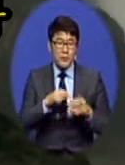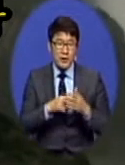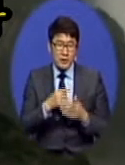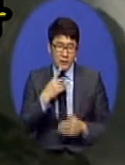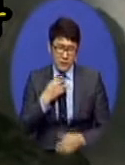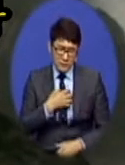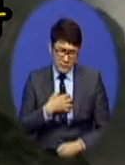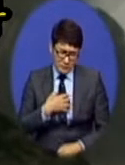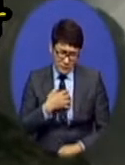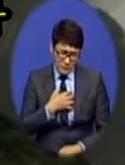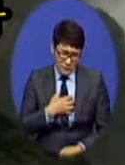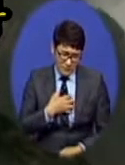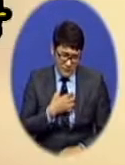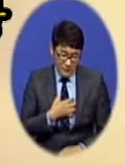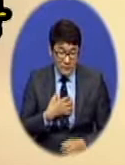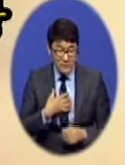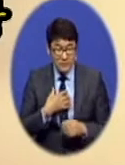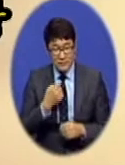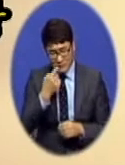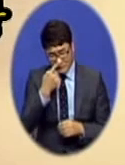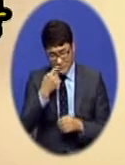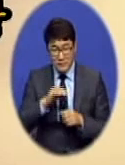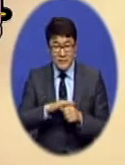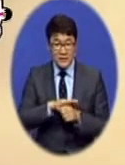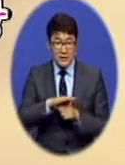가슴만 태우는 사랑